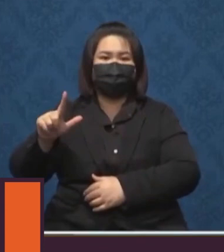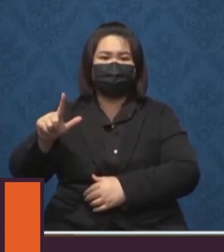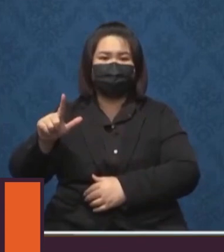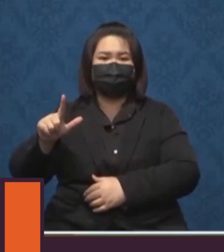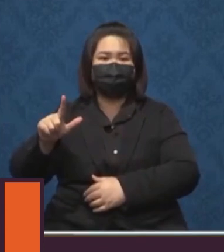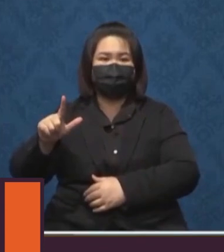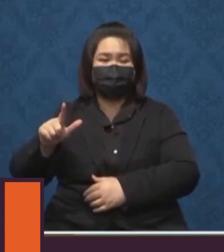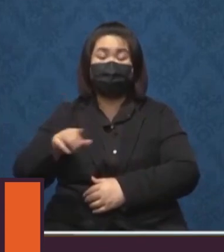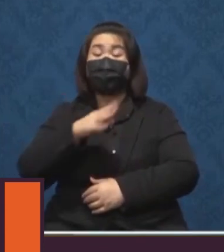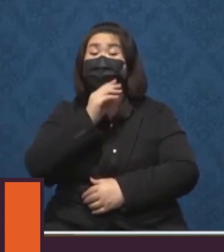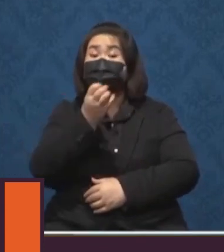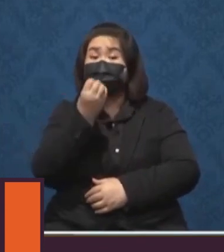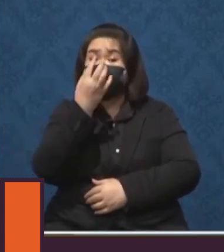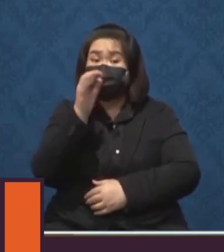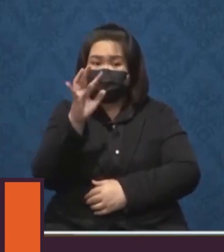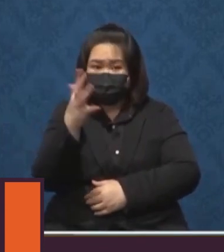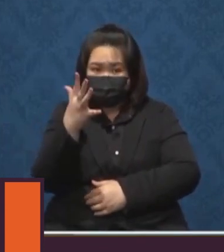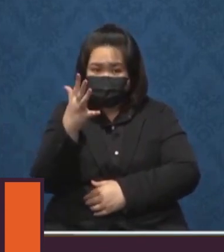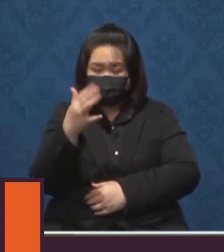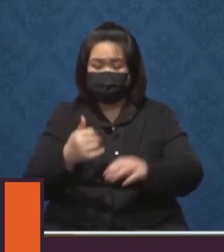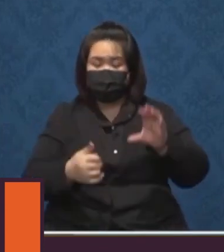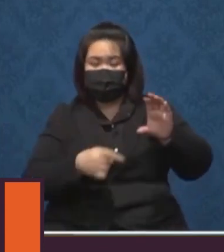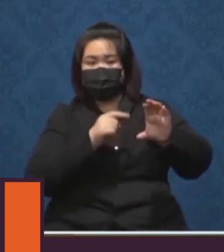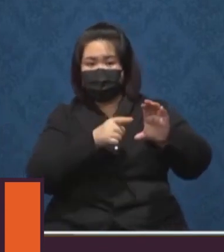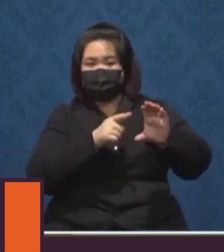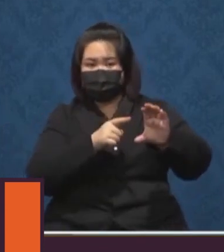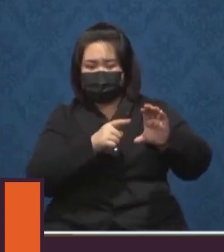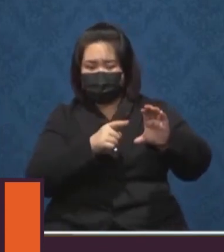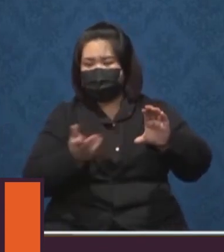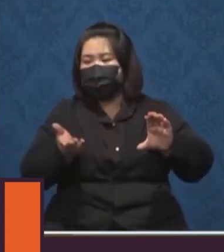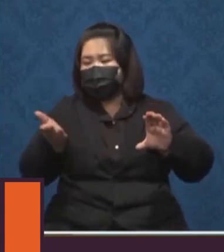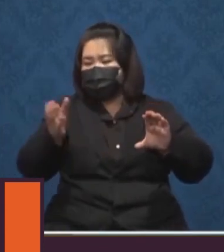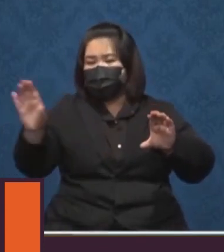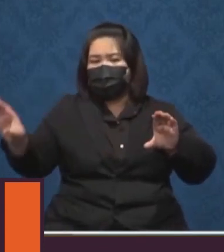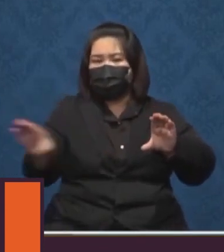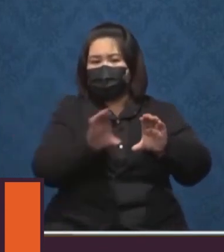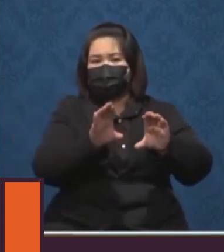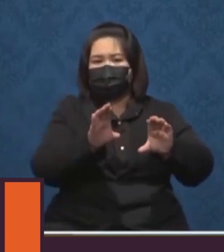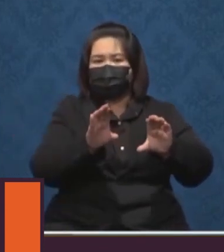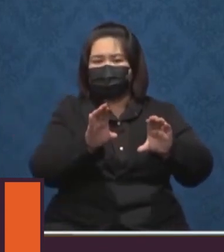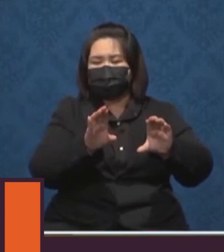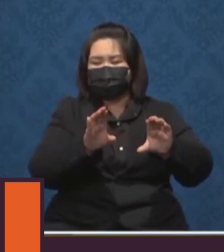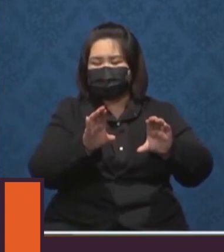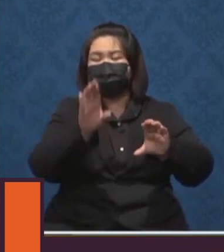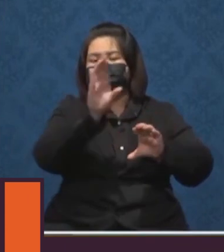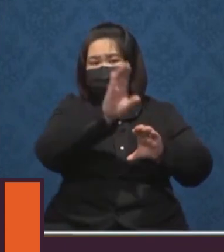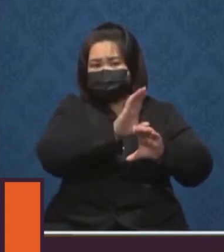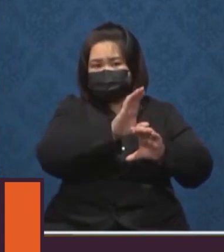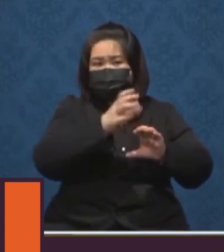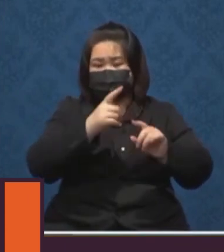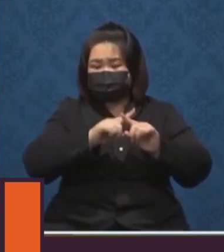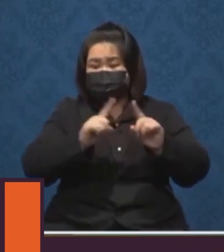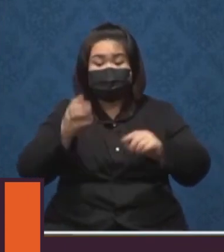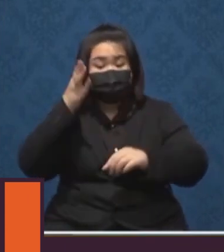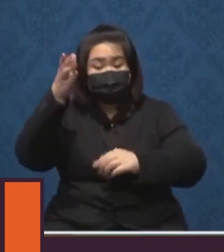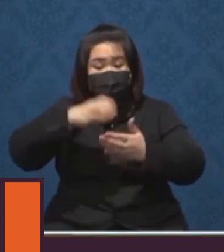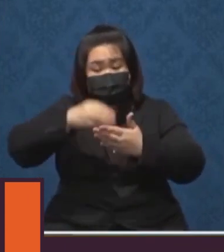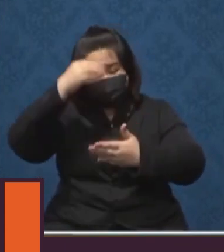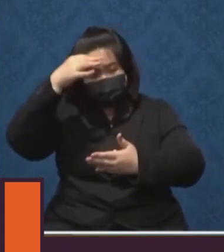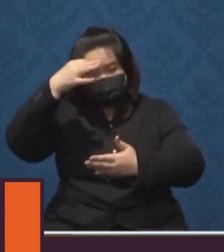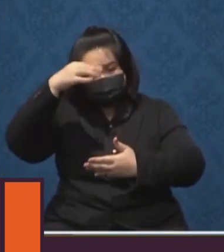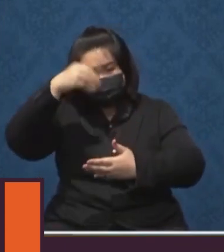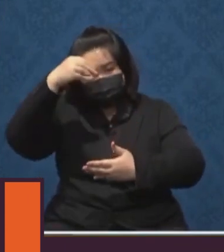การไม่มีดอกเบี้ยจะทำให้กองทุนนั้นกลับมาของงบประมาณเร็วขึ้นและงบประมาณสำหรับเรียนฟรีจริงๆในอนาคตก็จะลดล